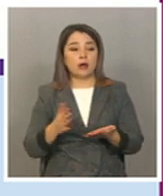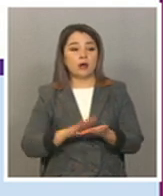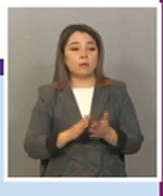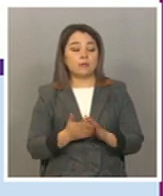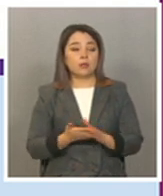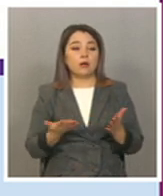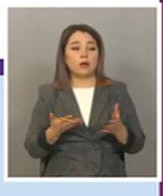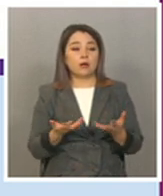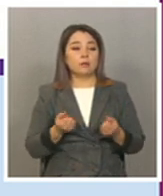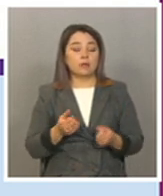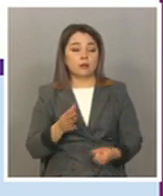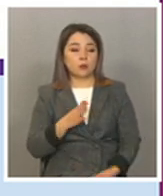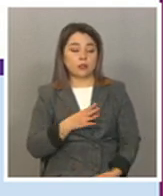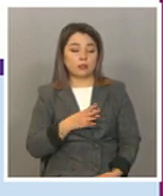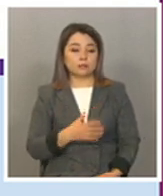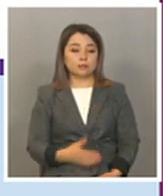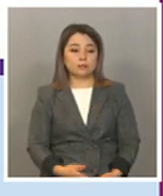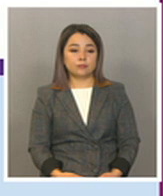қабылдады?